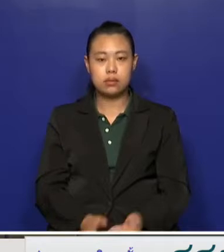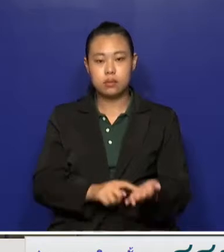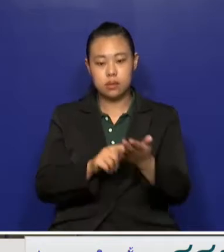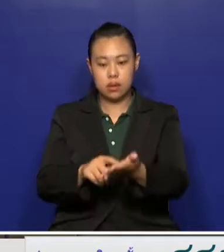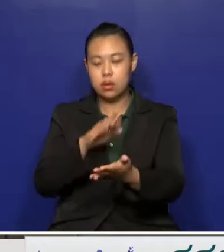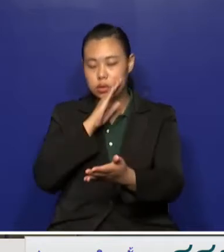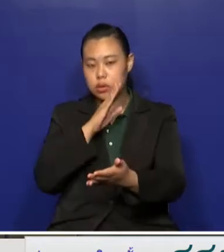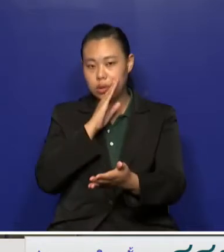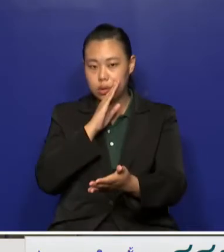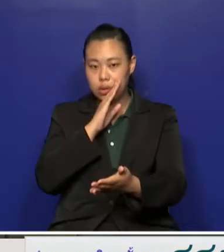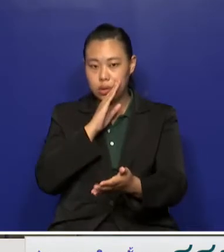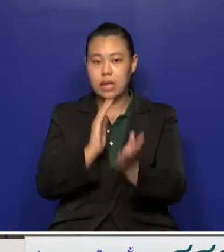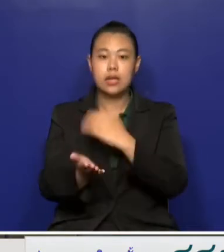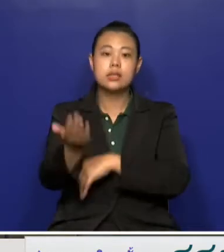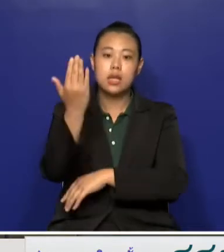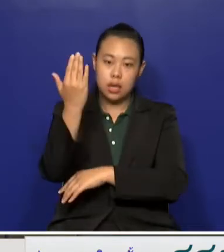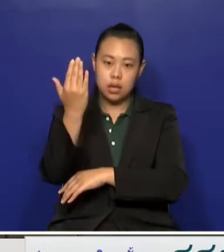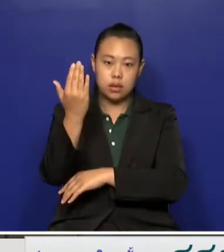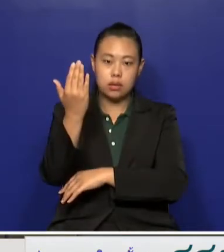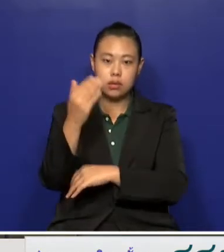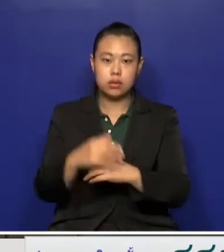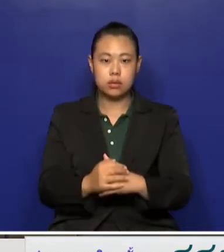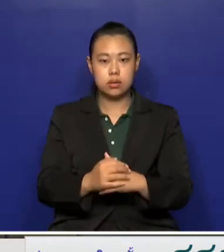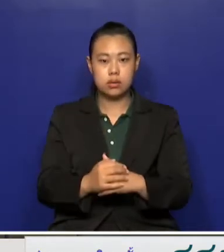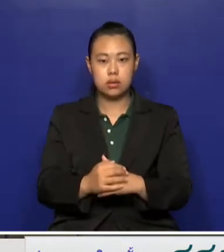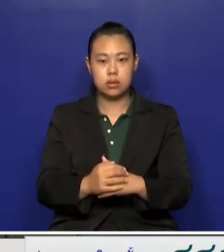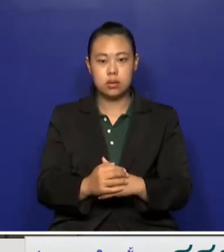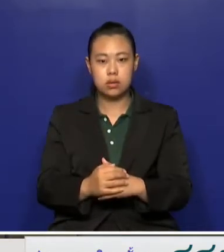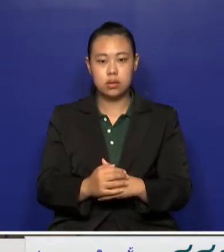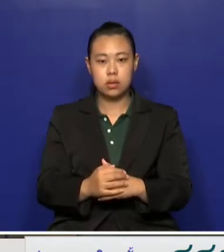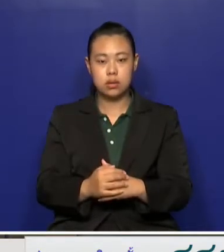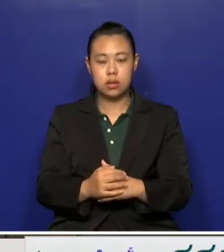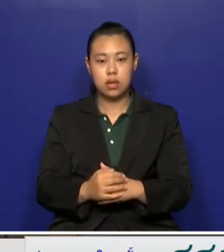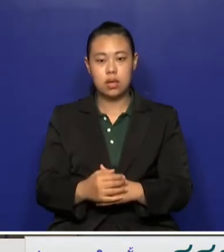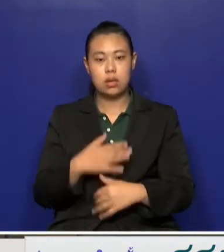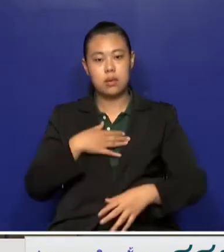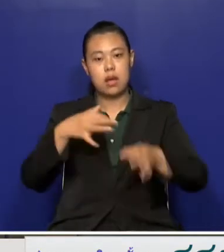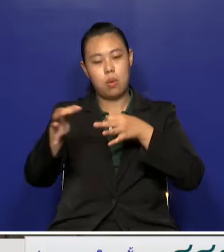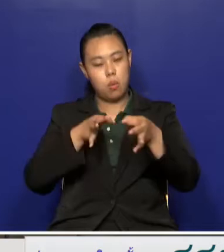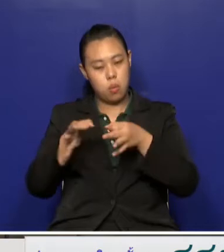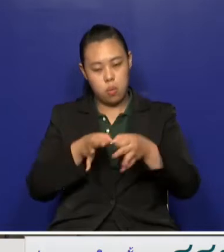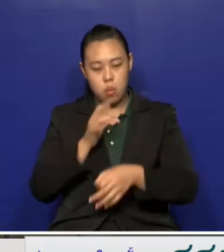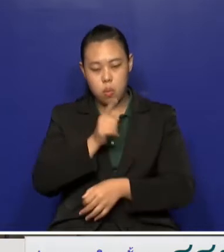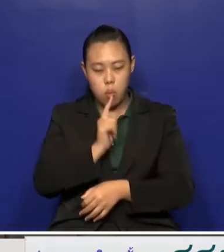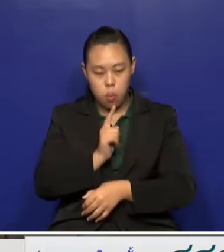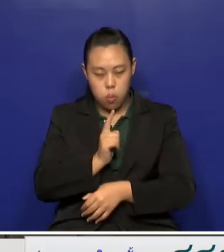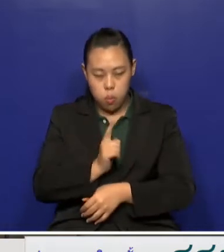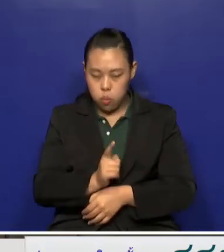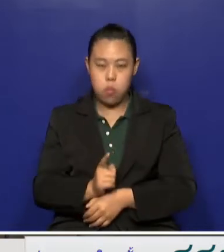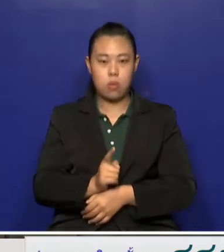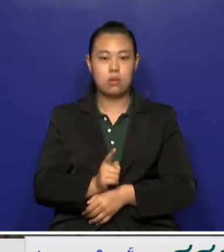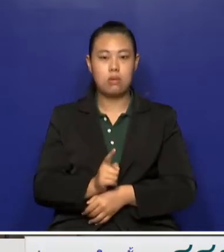าตั้งแต่เช้าจะมีคนขึ้นมาอภิปรายมาวิพากษ์วิจารณ์มากกว่านี้น